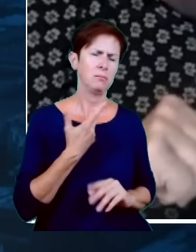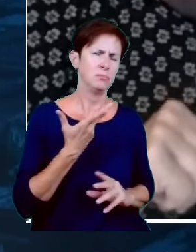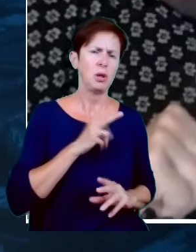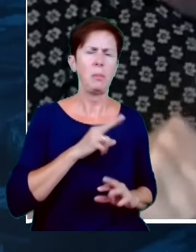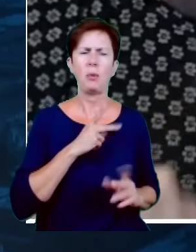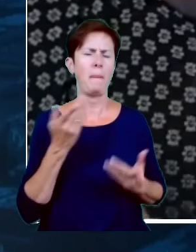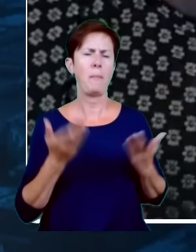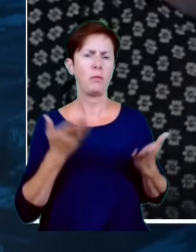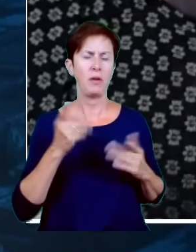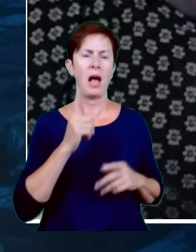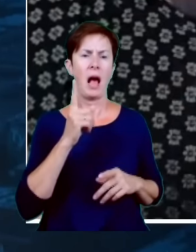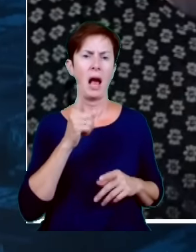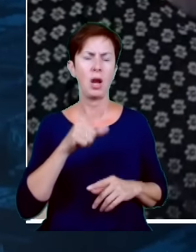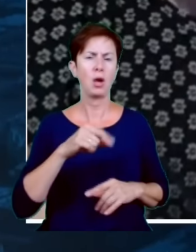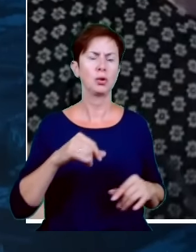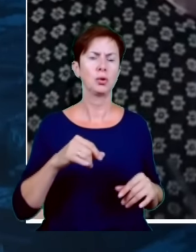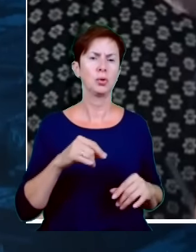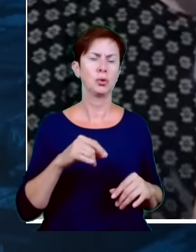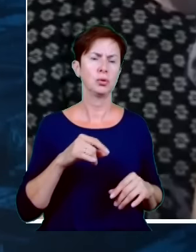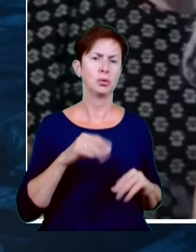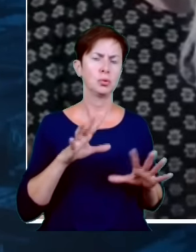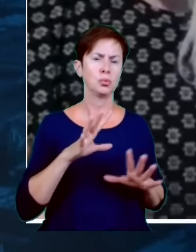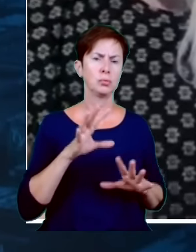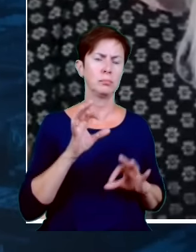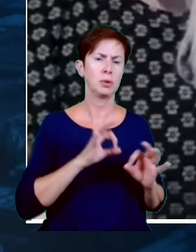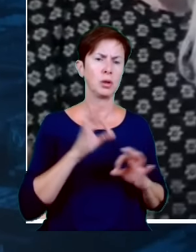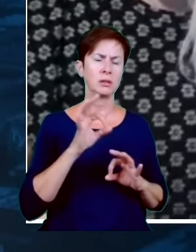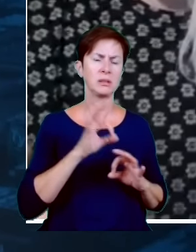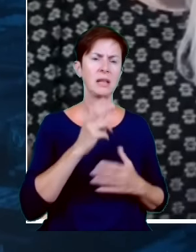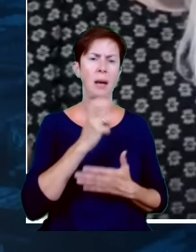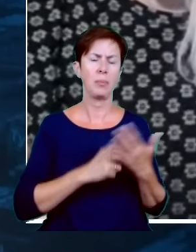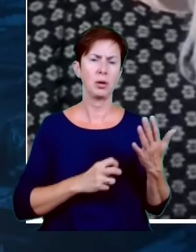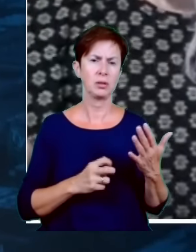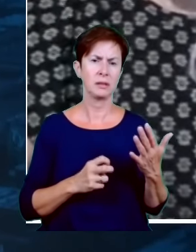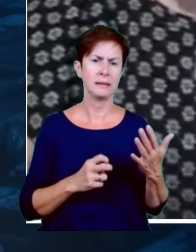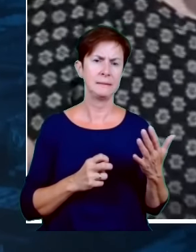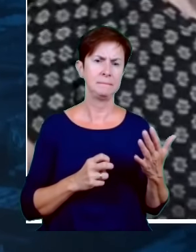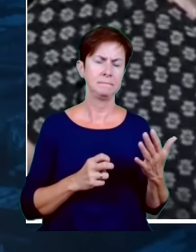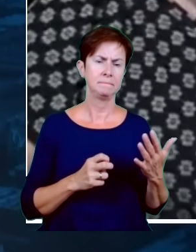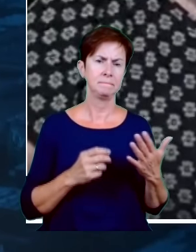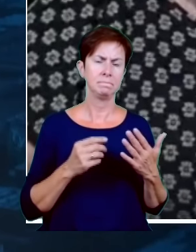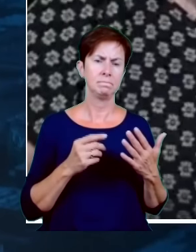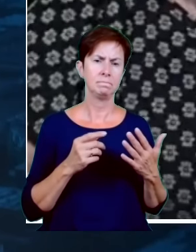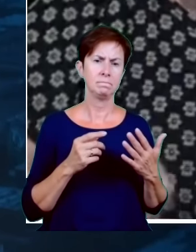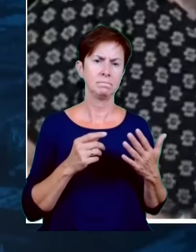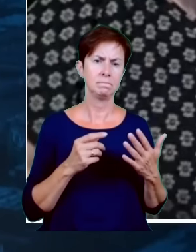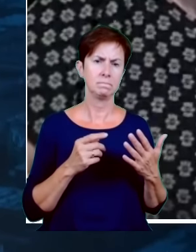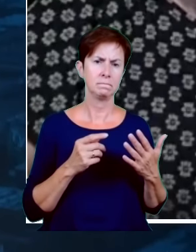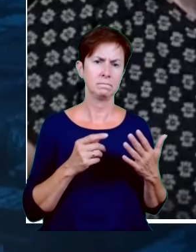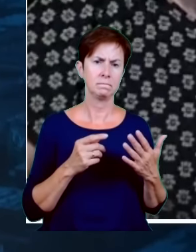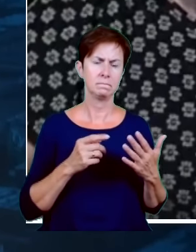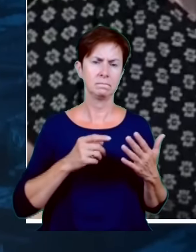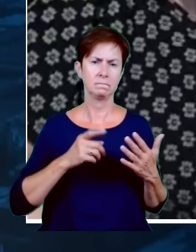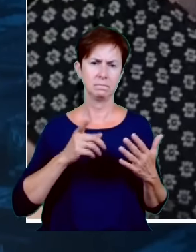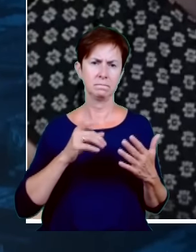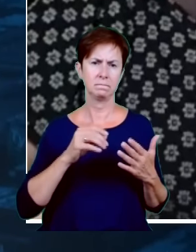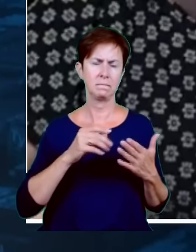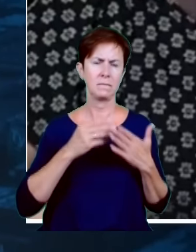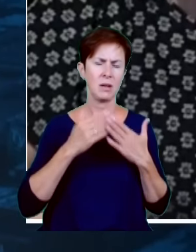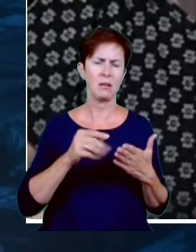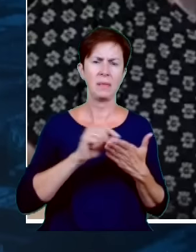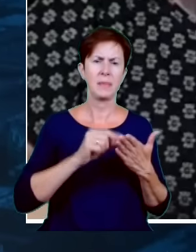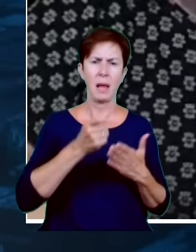się orientuję to kilkadziesiąt procent aborcji to jest rzeczywiście przy pomocy takiej pastylki poronnej wczesnoporonnej i to nie